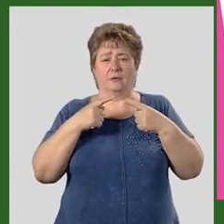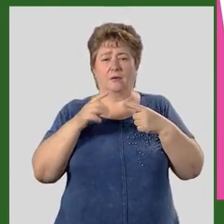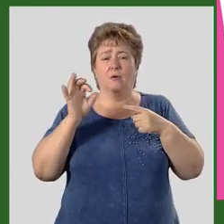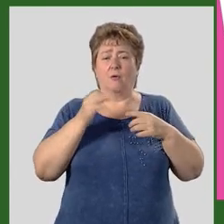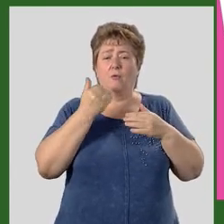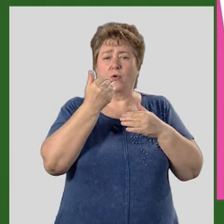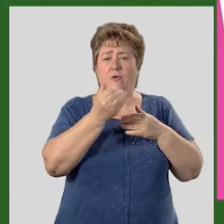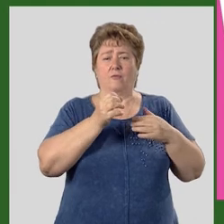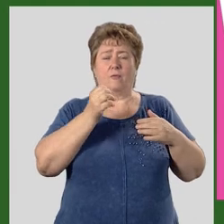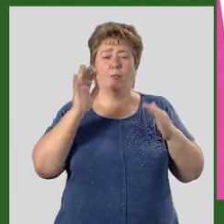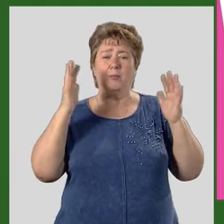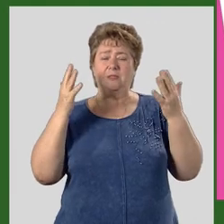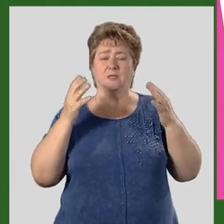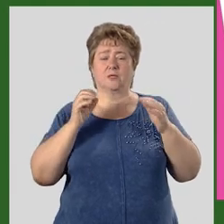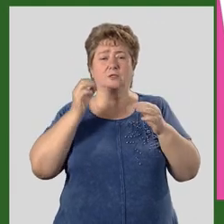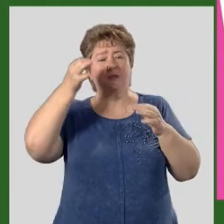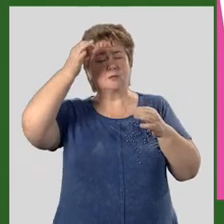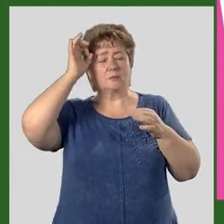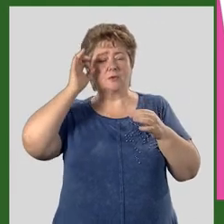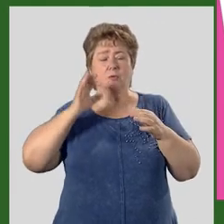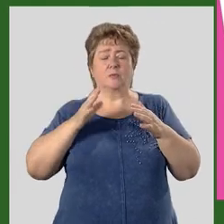о его блестящих способностях